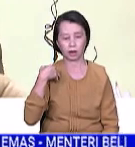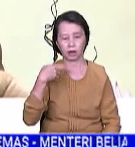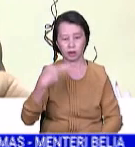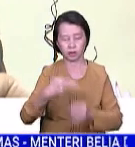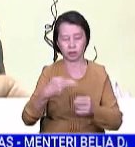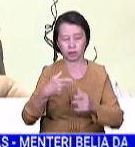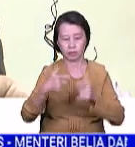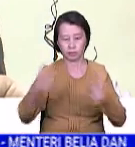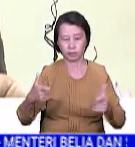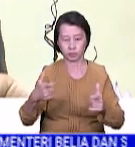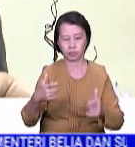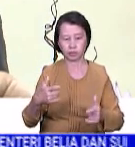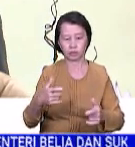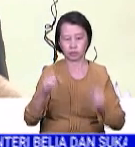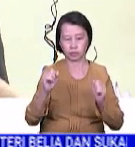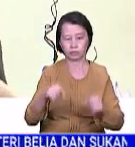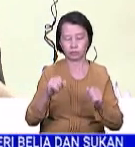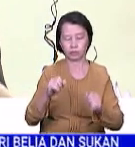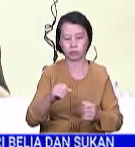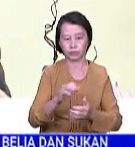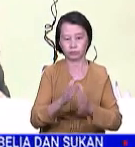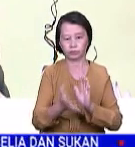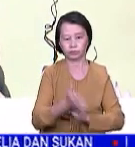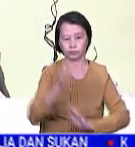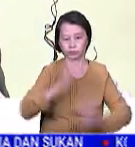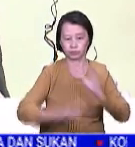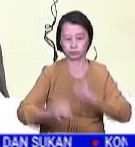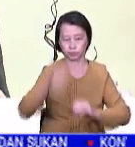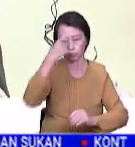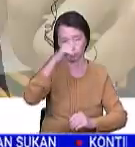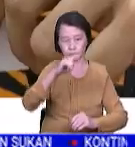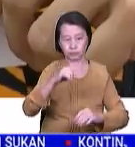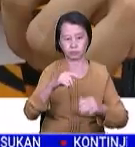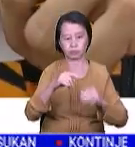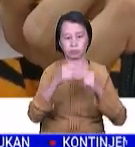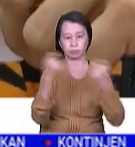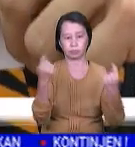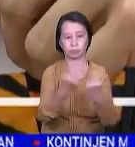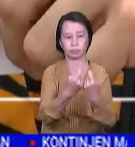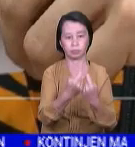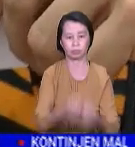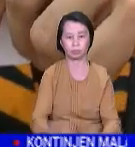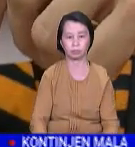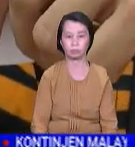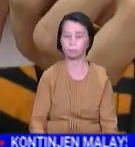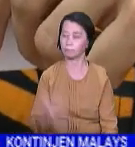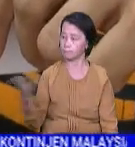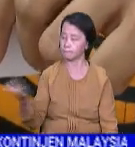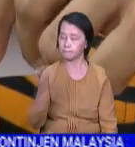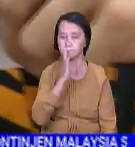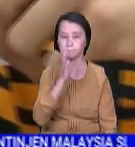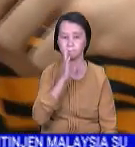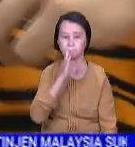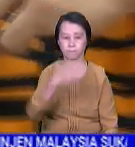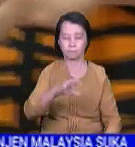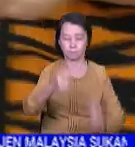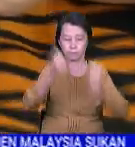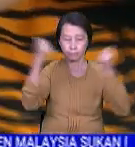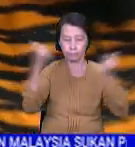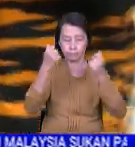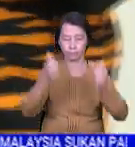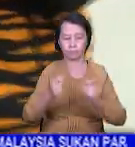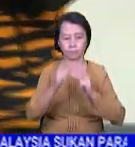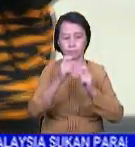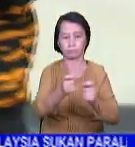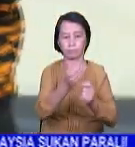nama besar yang boleh menjadi inspirasi besar kepada pasukan. Beliau berkata demikian selepas majlis penyerahan